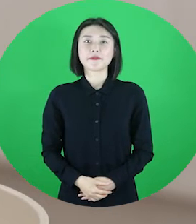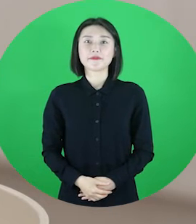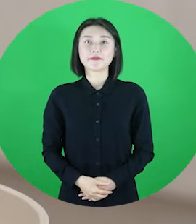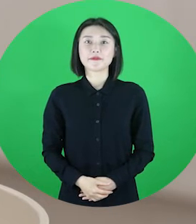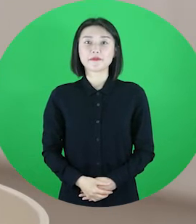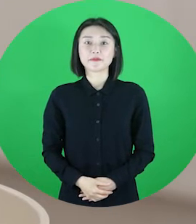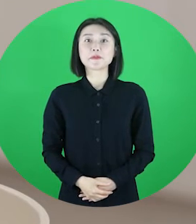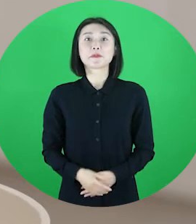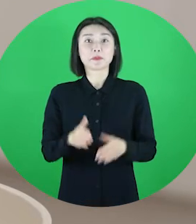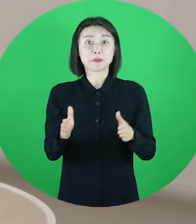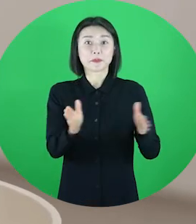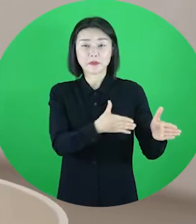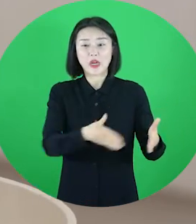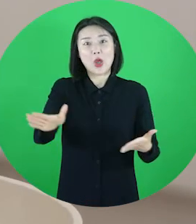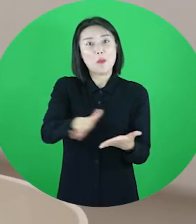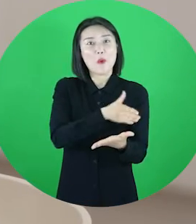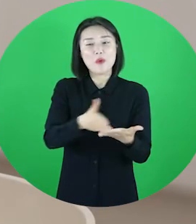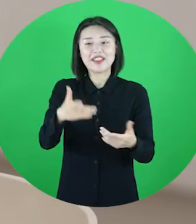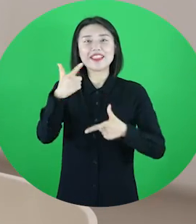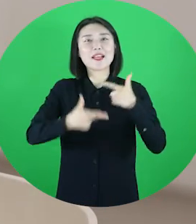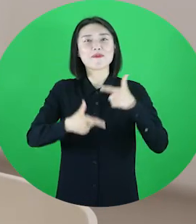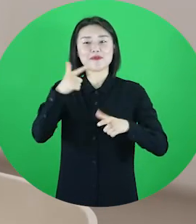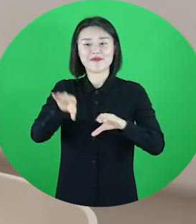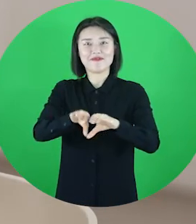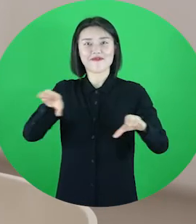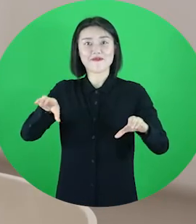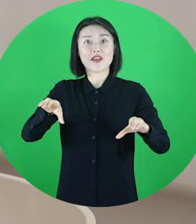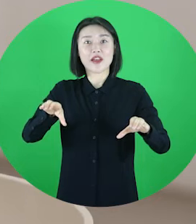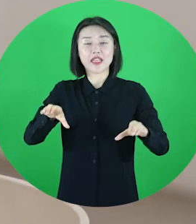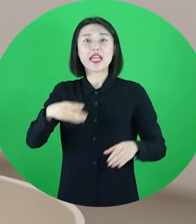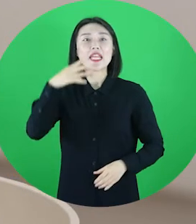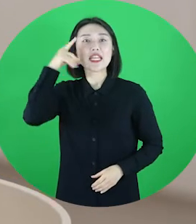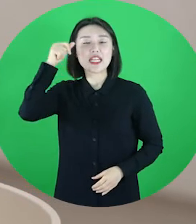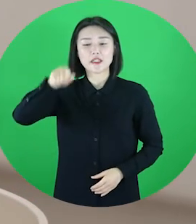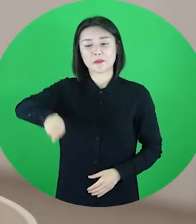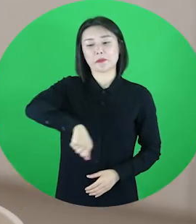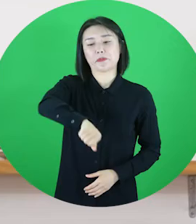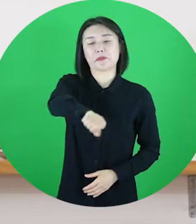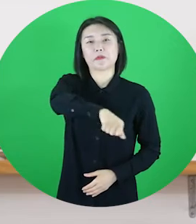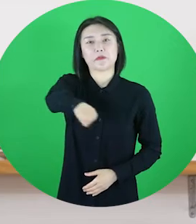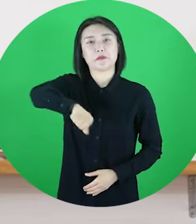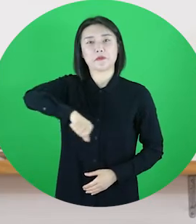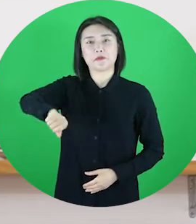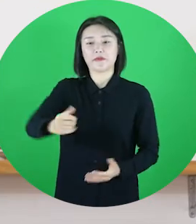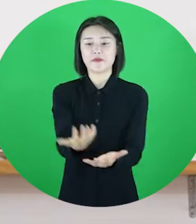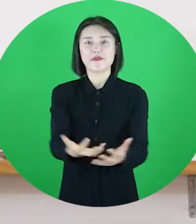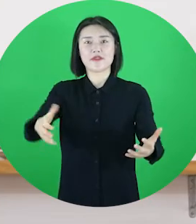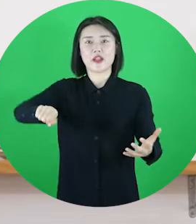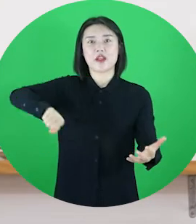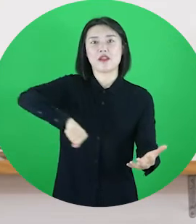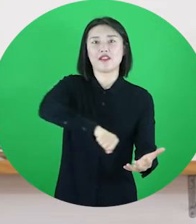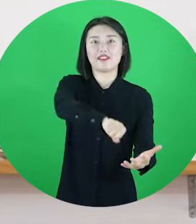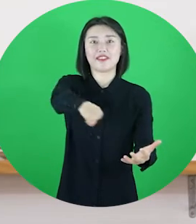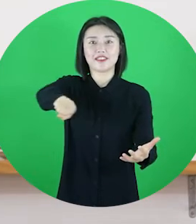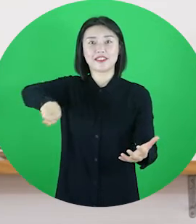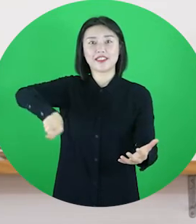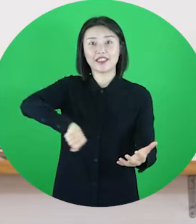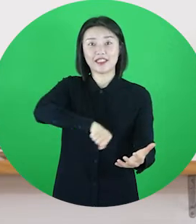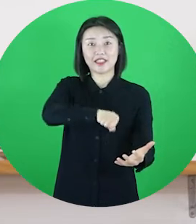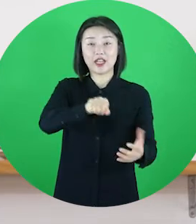이제 조리 도구를 사용해서 이 주걱으로 기름이 골고루 묻게 한번 원을 그려줄게요.